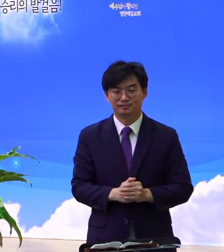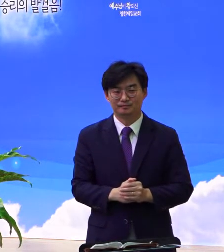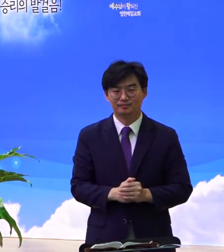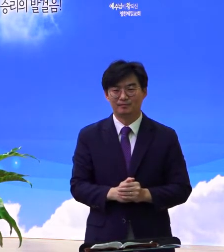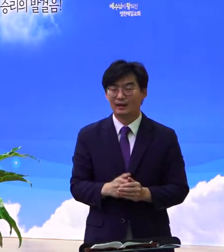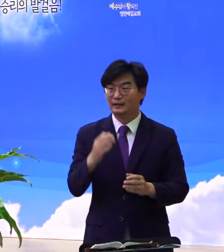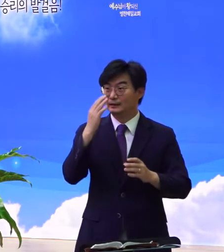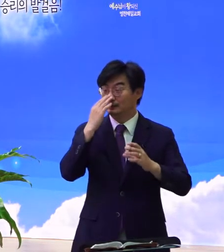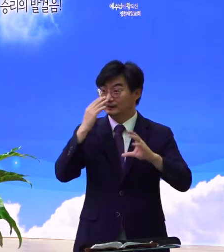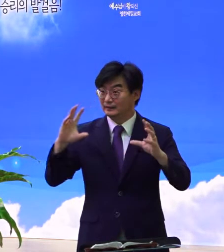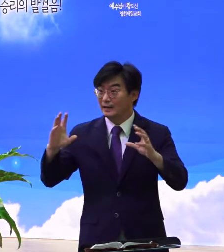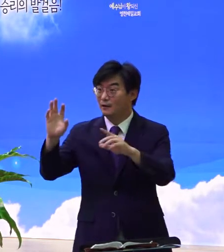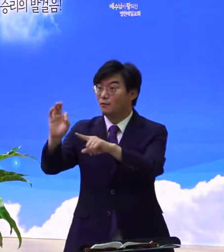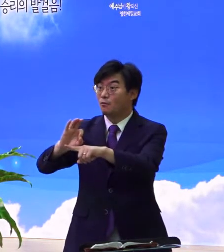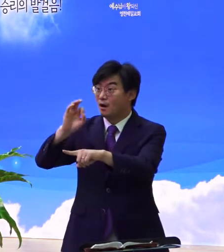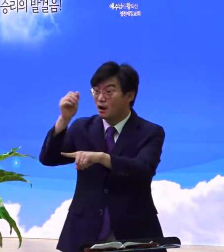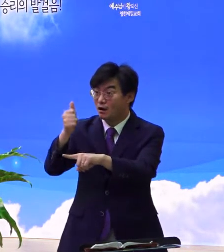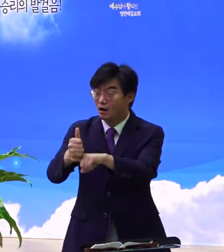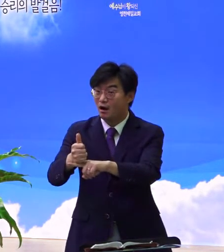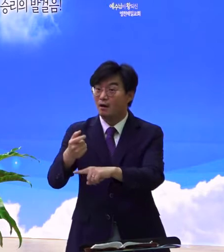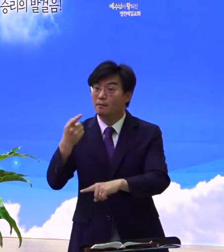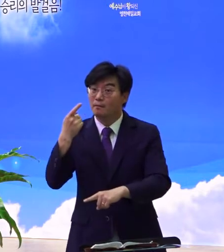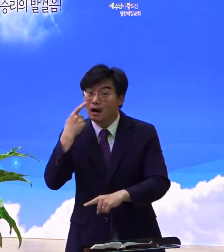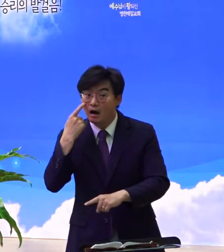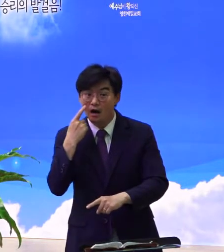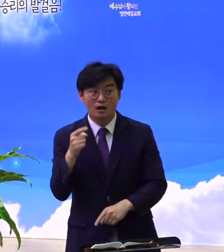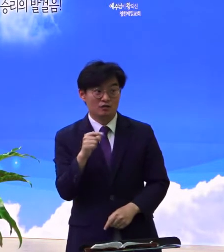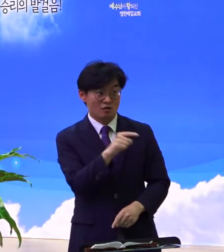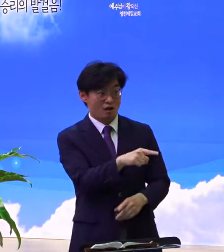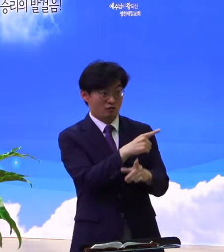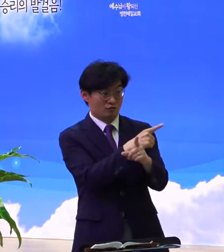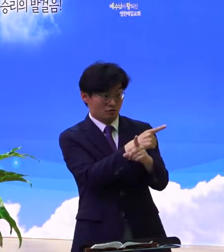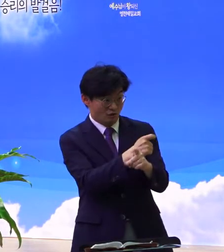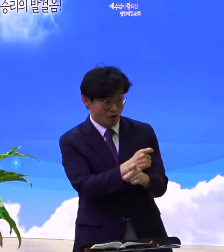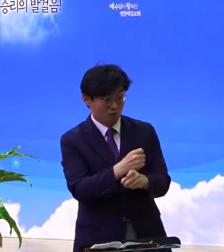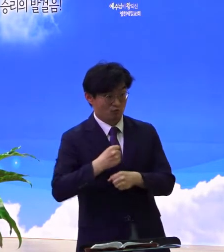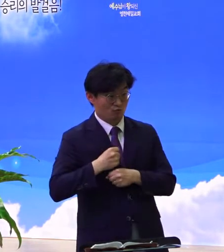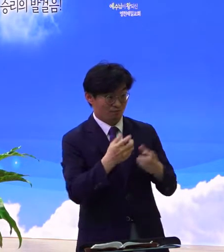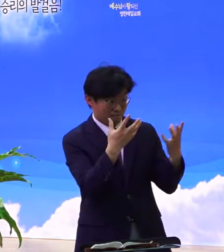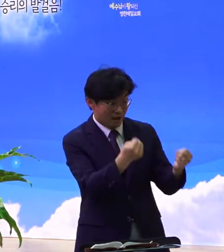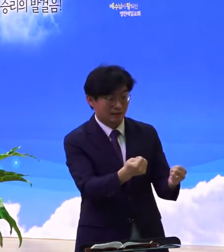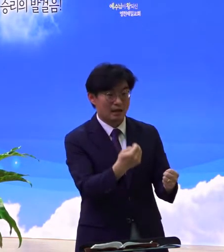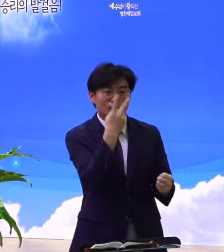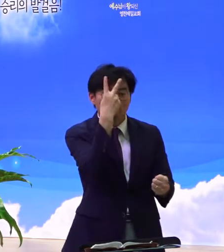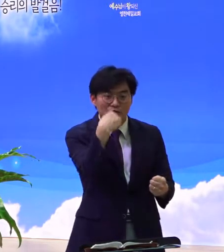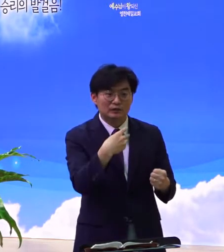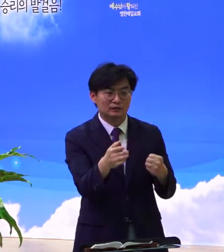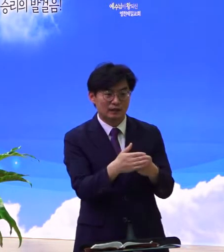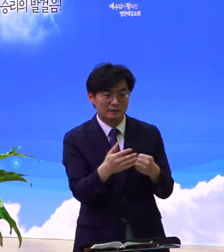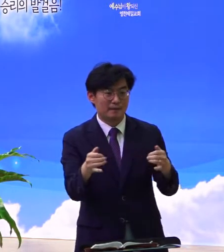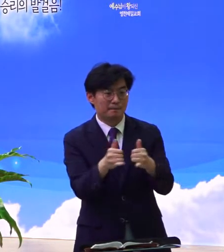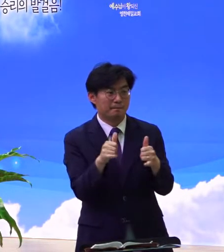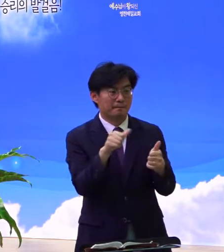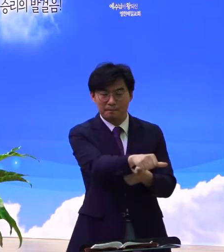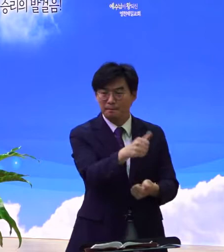이때 이스라엘 왕은 정말 이때가 기회다라고 생각을 했습니다. 그래서 엘리사에게